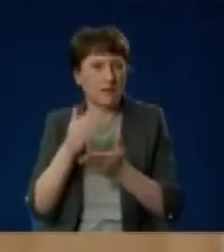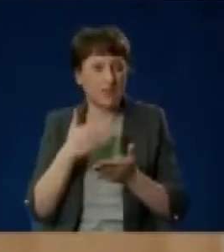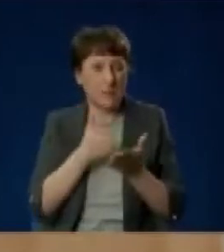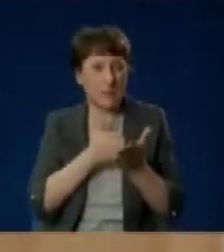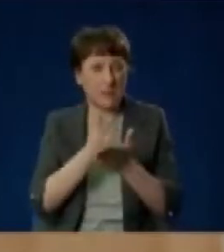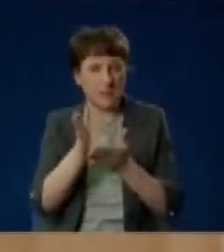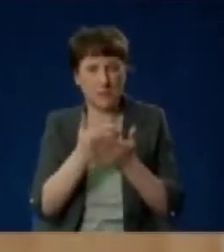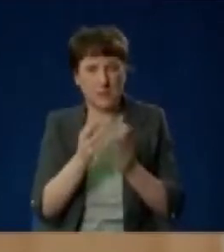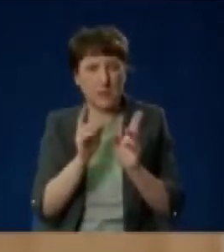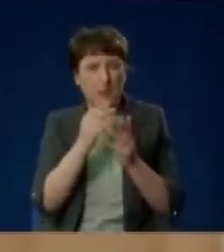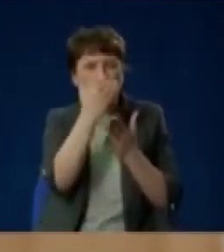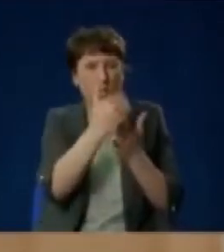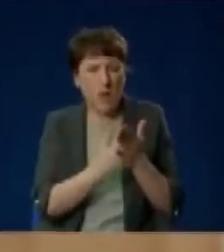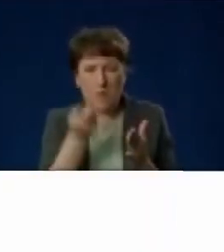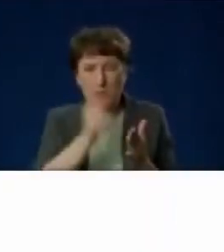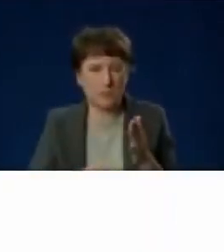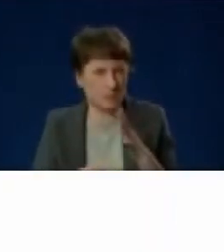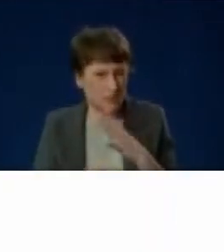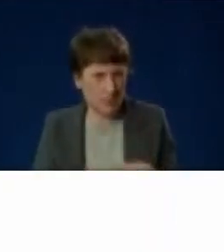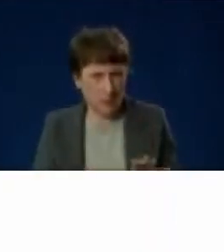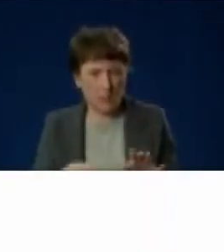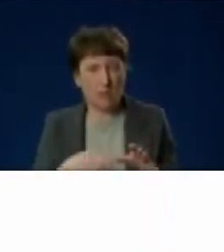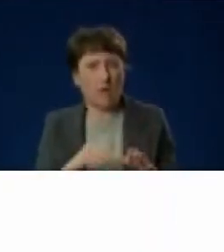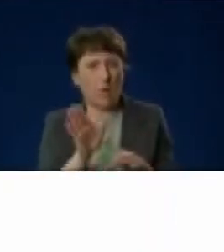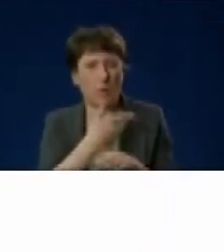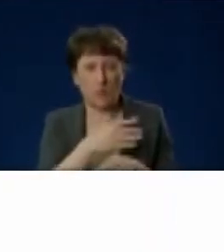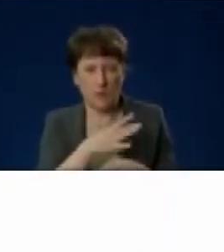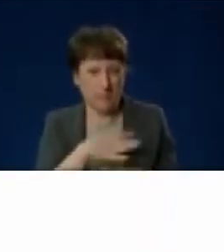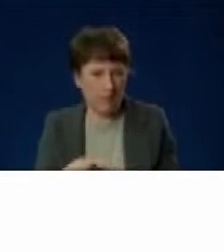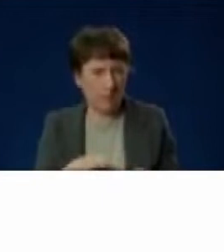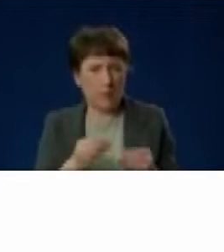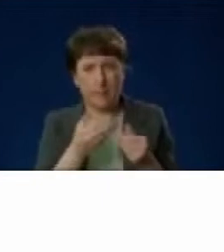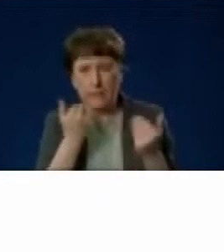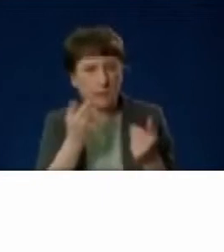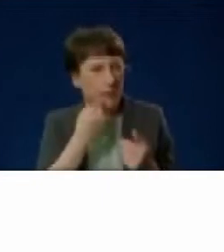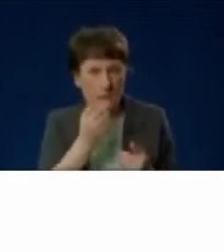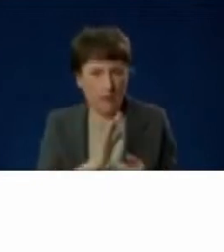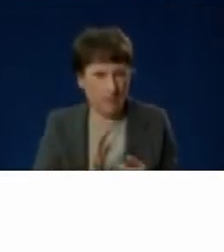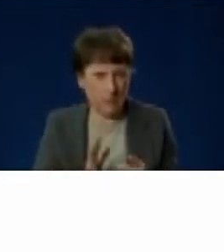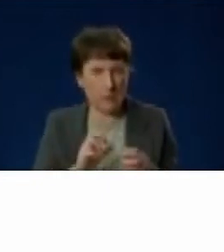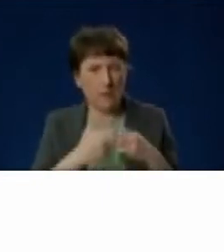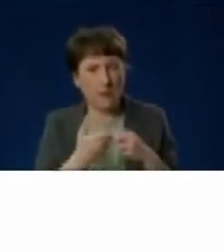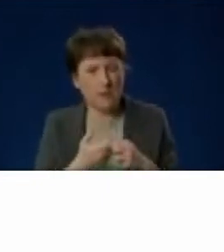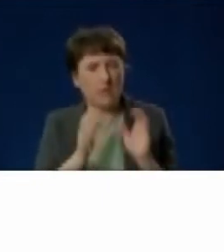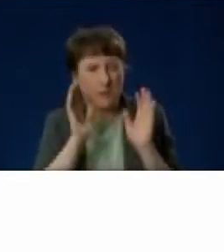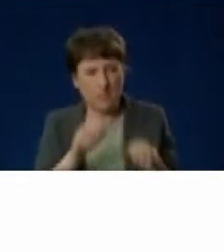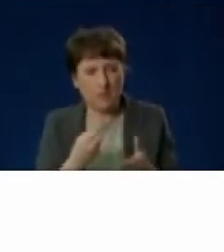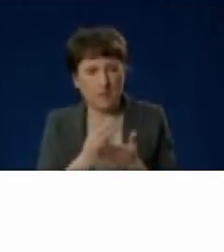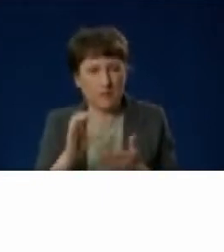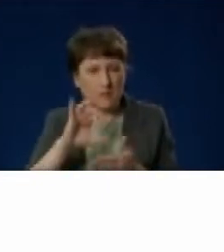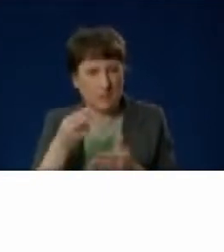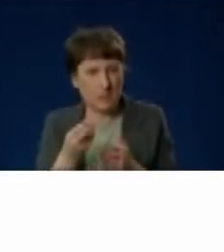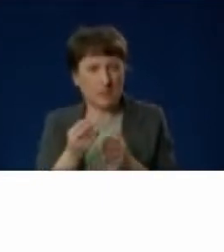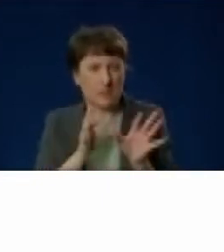Ни одна программа не была закрыта или переформатирована по причине нехватки средств. Несмотря на все сложности, социальная сфера